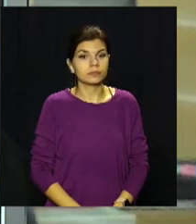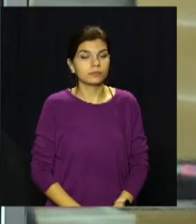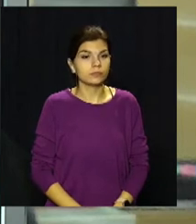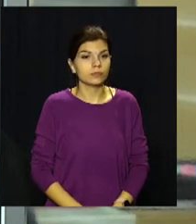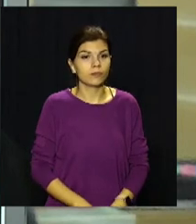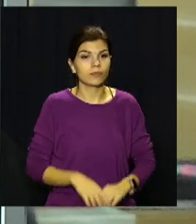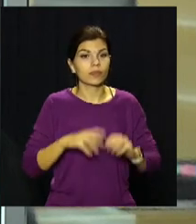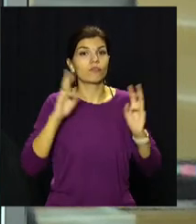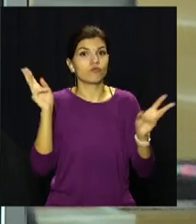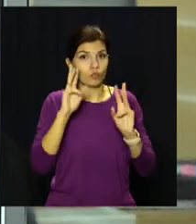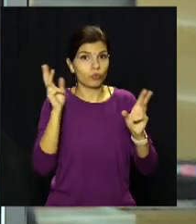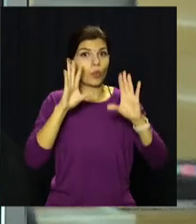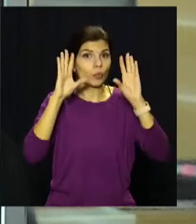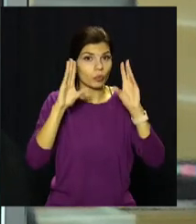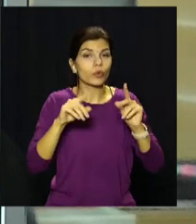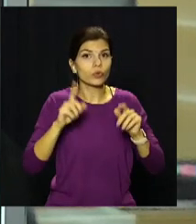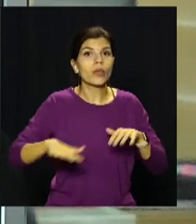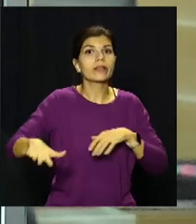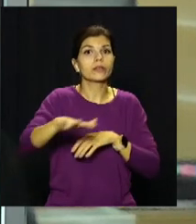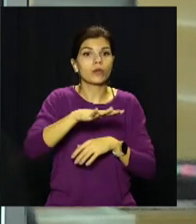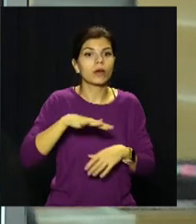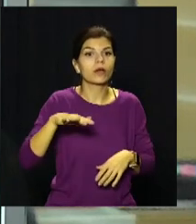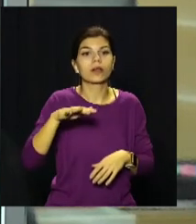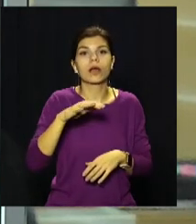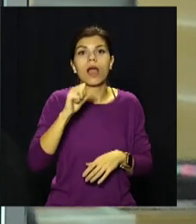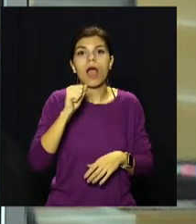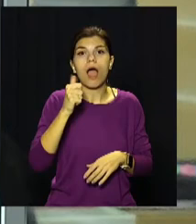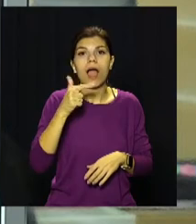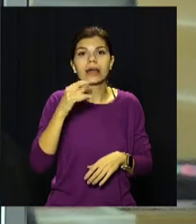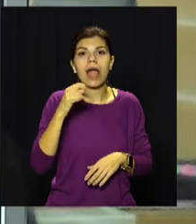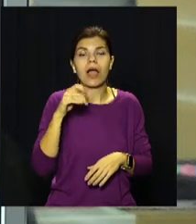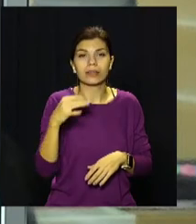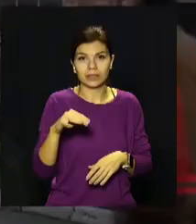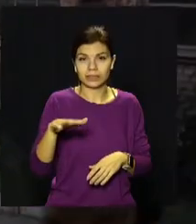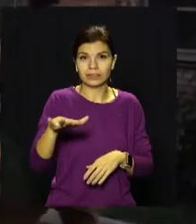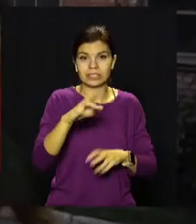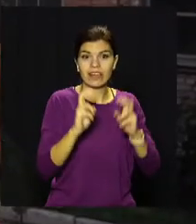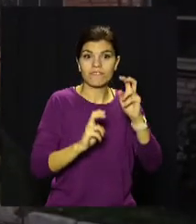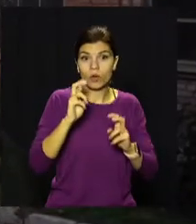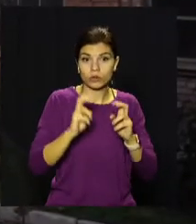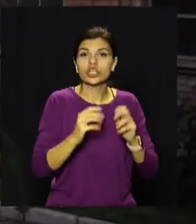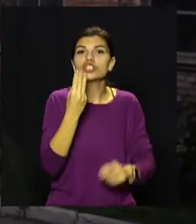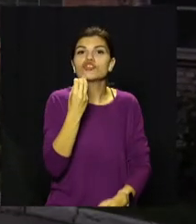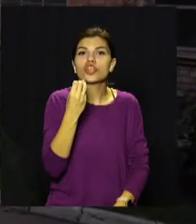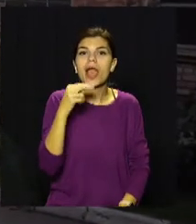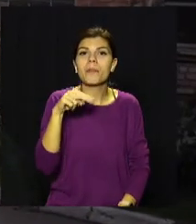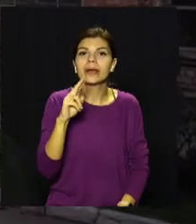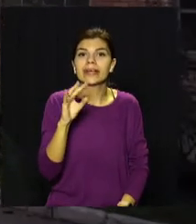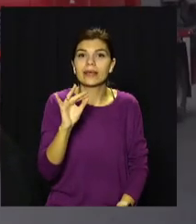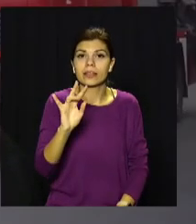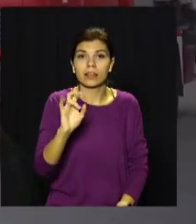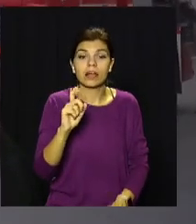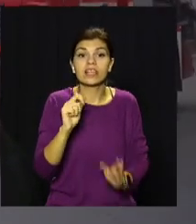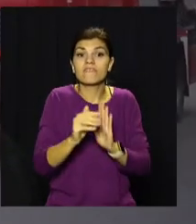Приборкали вогнеборці пожежу на території агрегатного заводу, що на вулиці Щепкіна Чечільського району Дніпра.